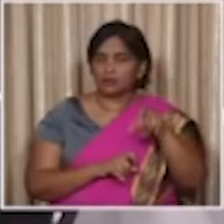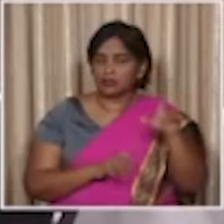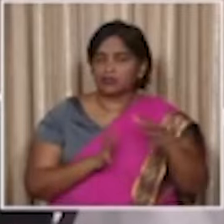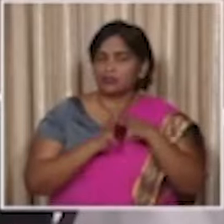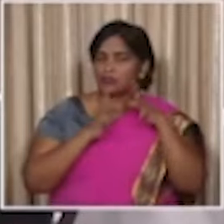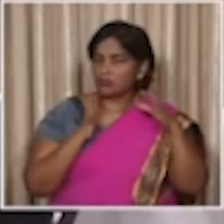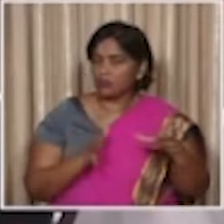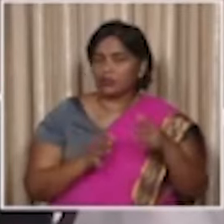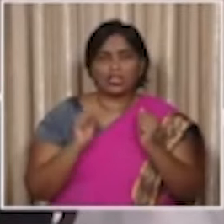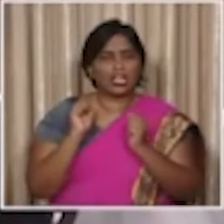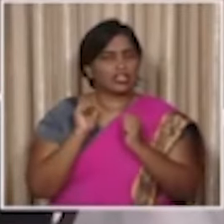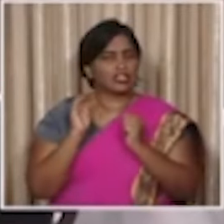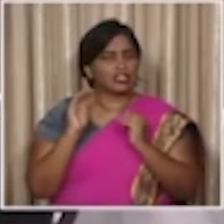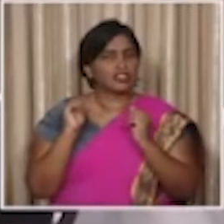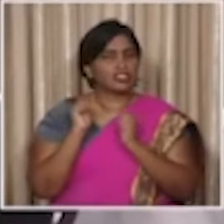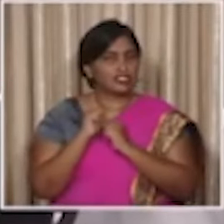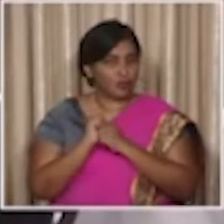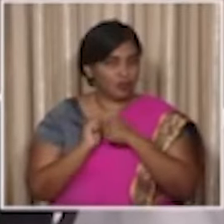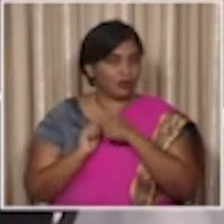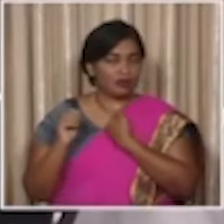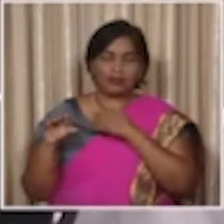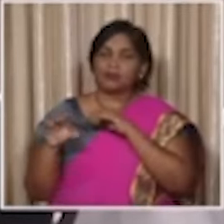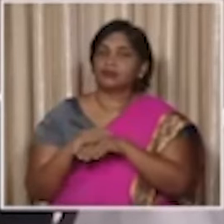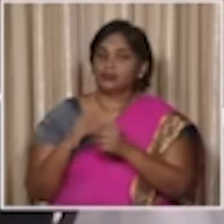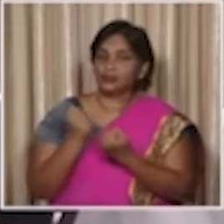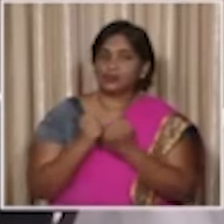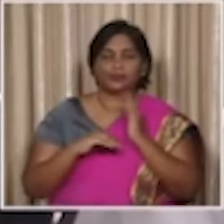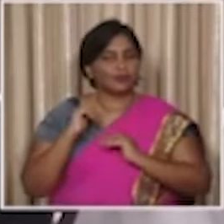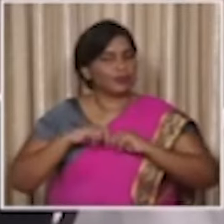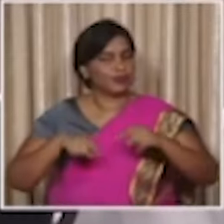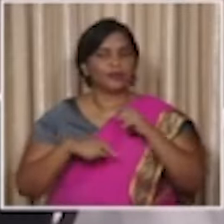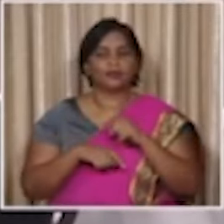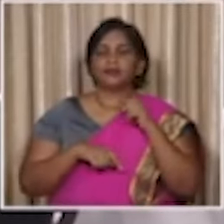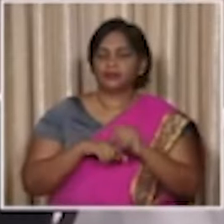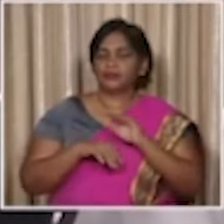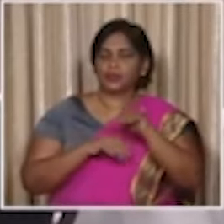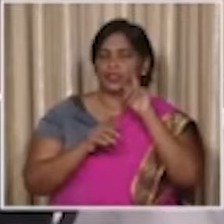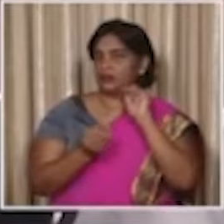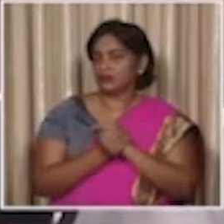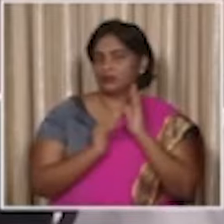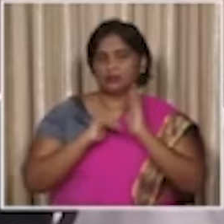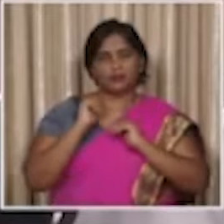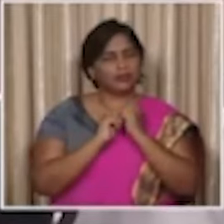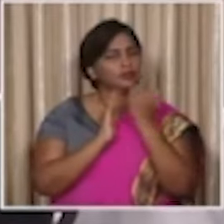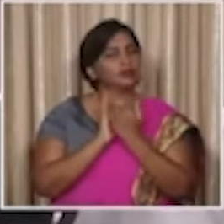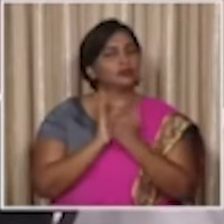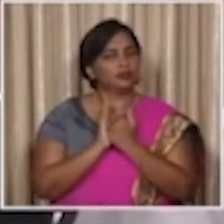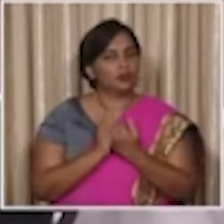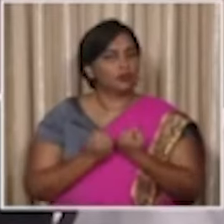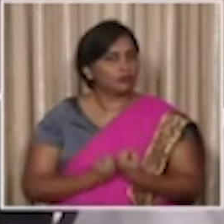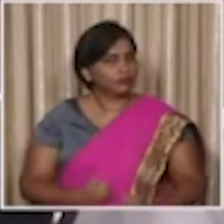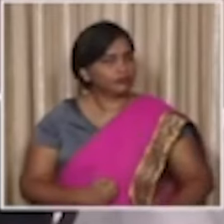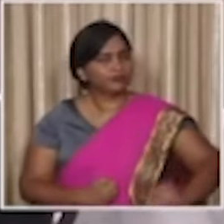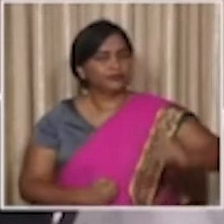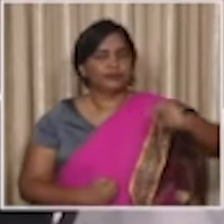බොහෝ දෙනෙක් මේ සමෘද්ධි ව්‍යාපාරයේ තුල දායකත්වයේ දුන්න ක්‍රියාත්මක කරා. මේ සමාජ ආරක්ෂණ වැඩපිළිවෙල තුළ උපතේ සිට